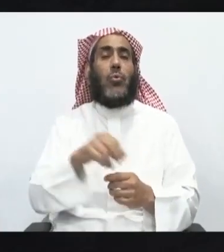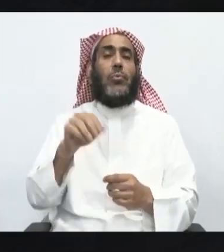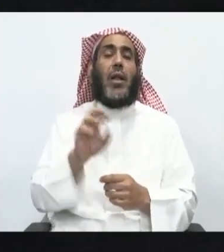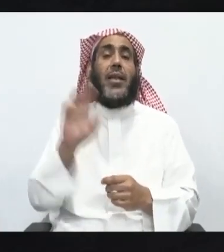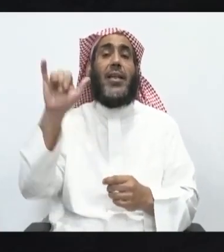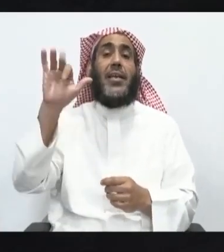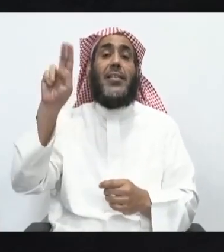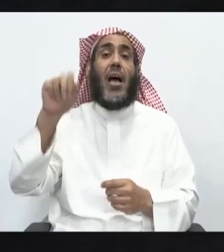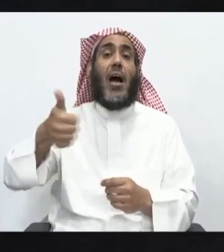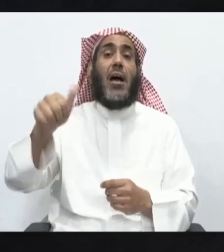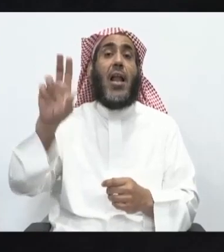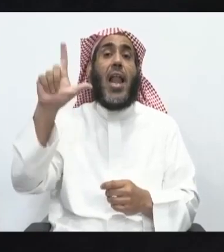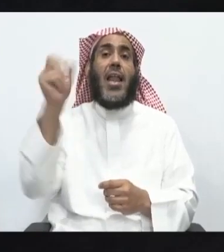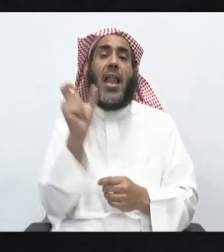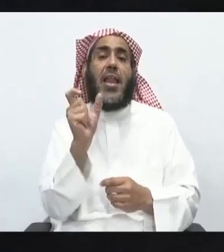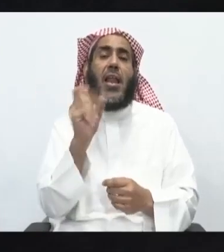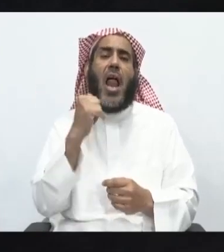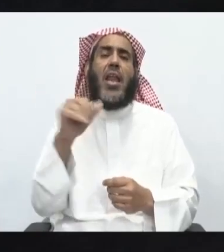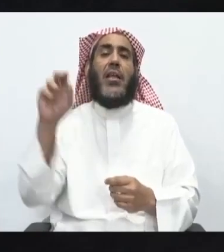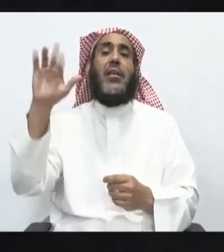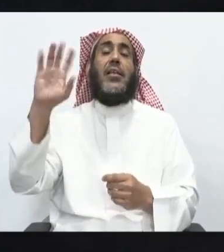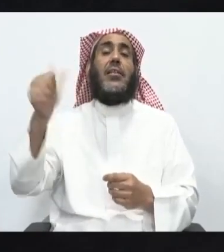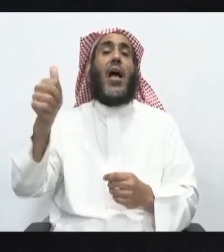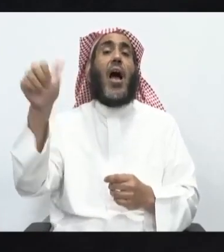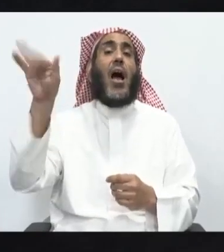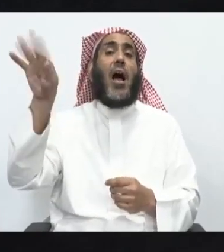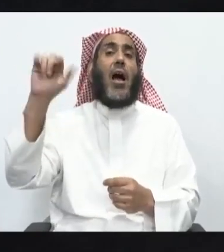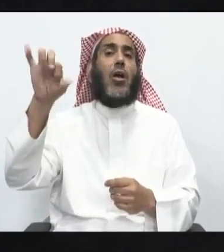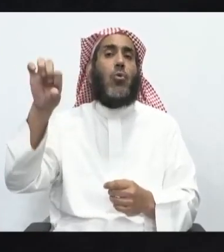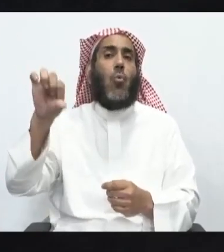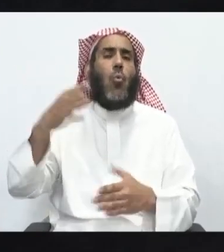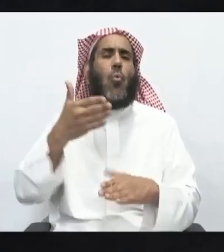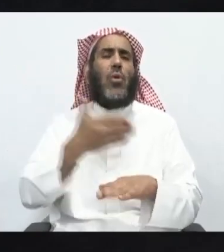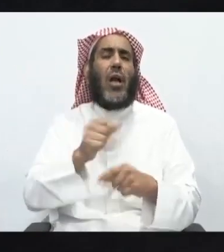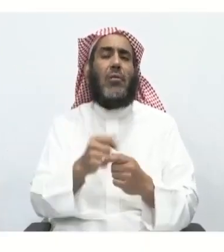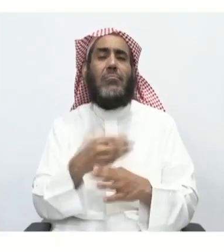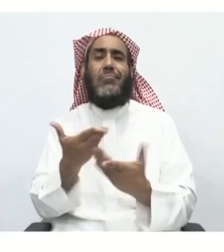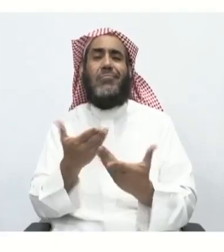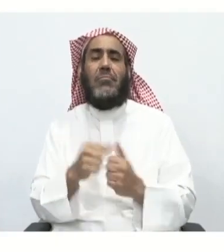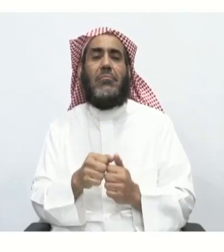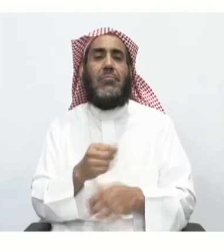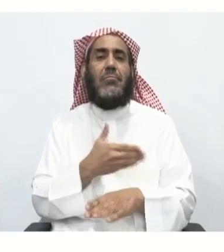طيب الطلاب لن يتاخروا عن الحضور